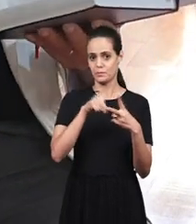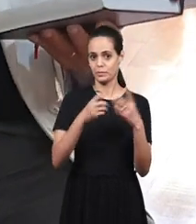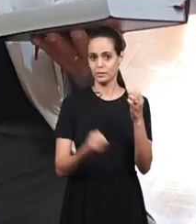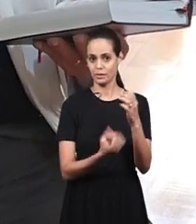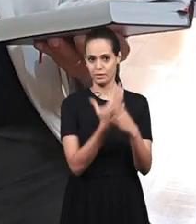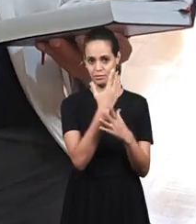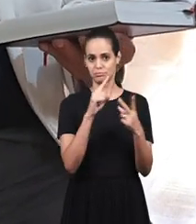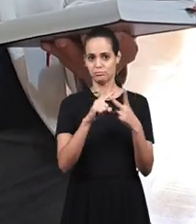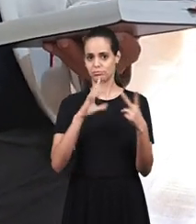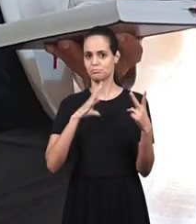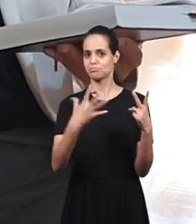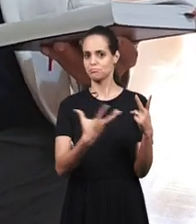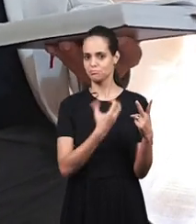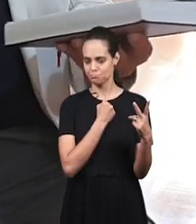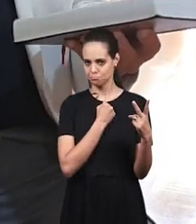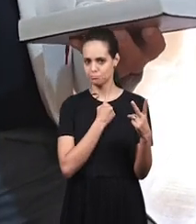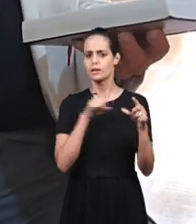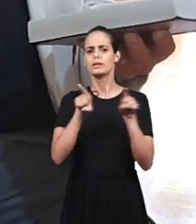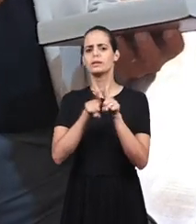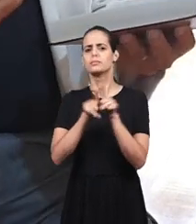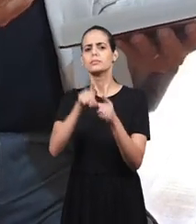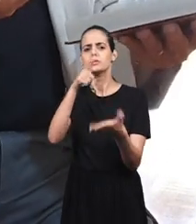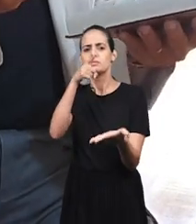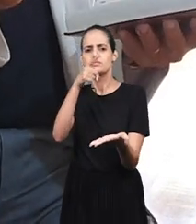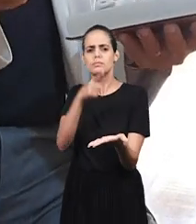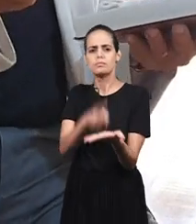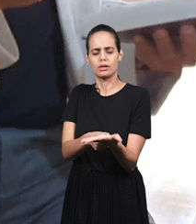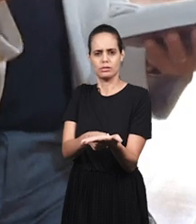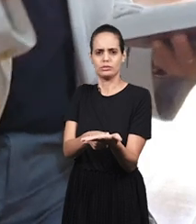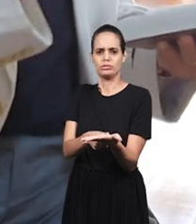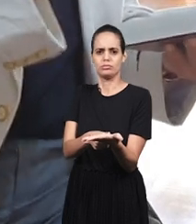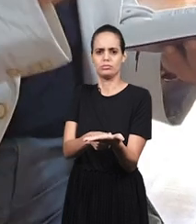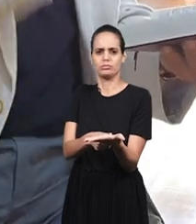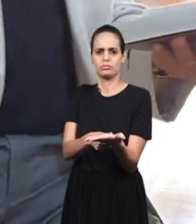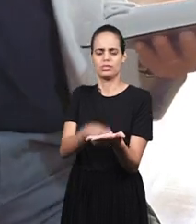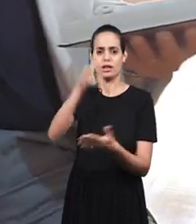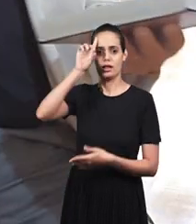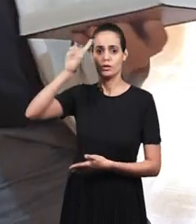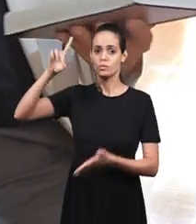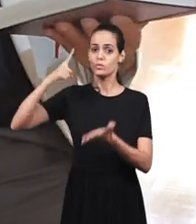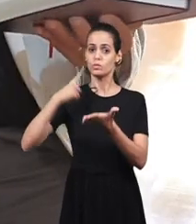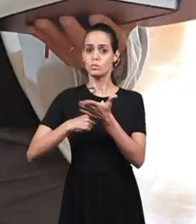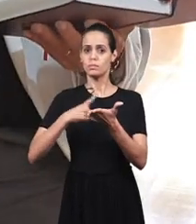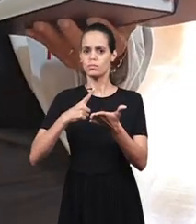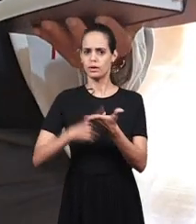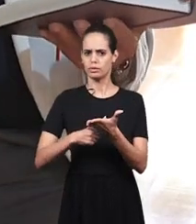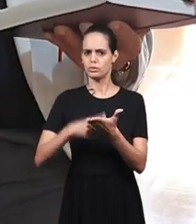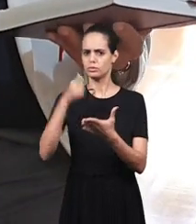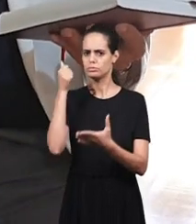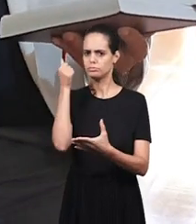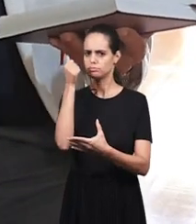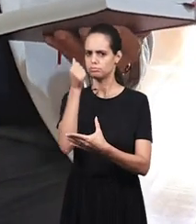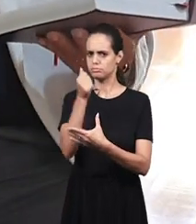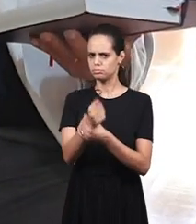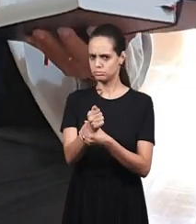dans le pacte, il est dans la Trinité. Dans le pacte, c'est quand Dieu